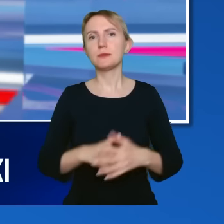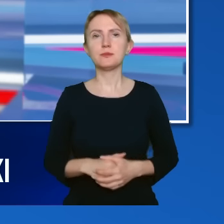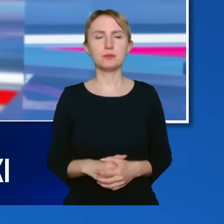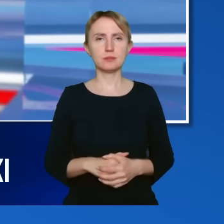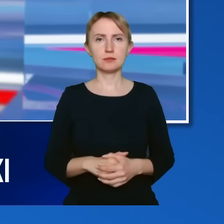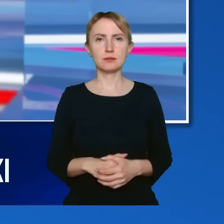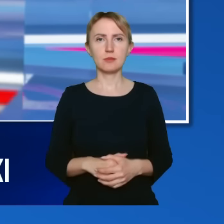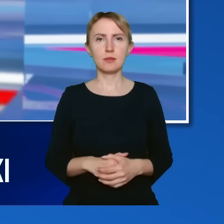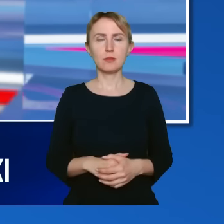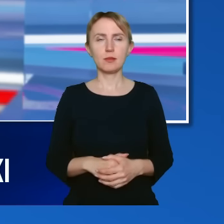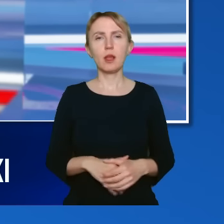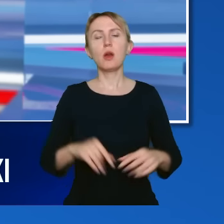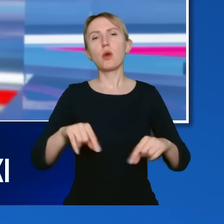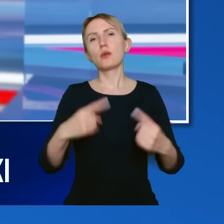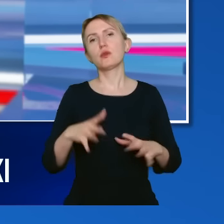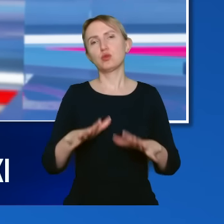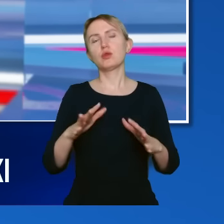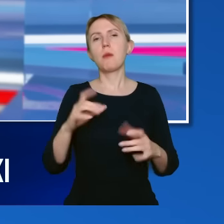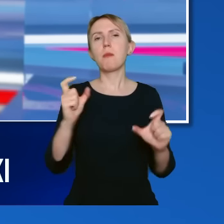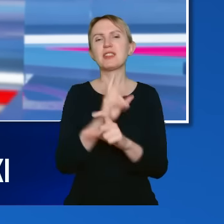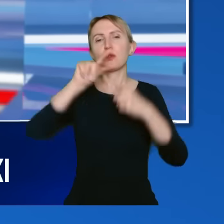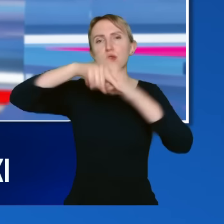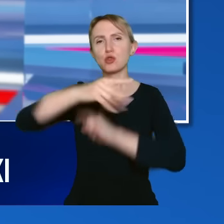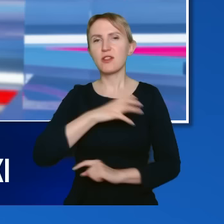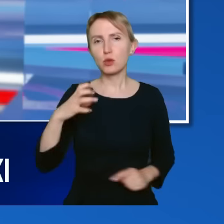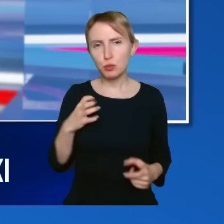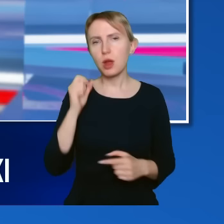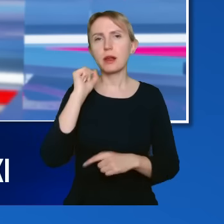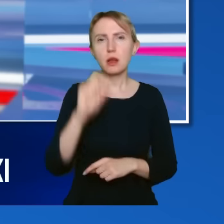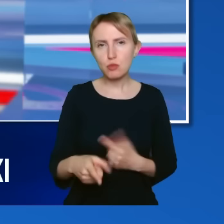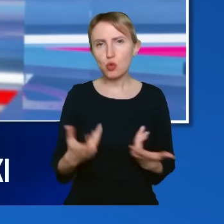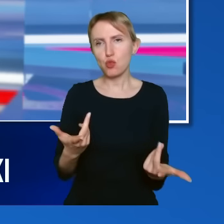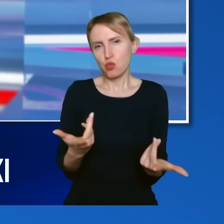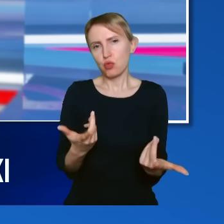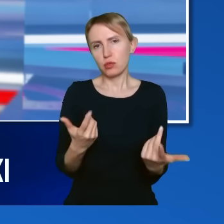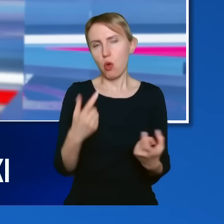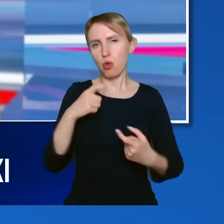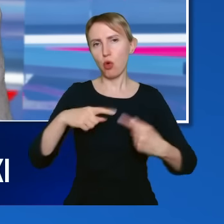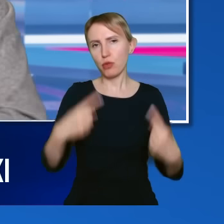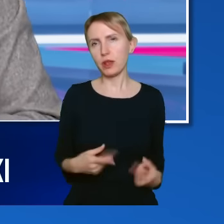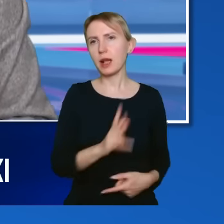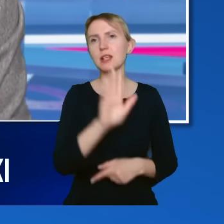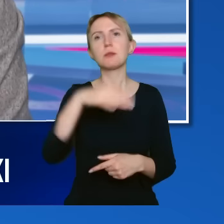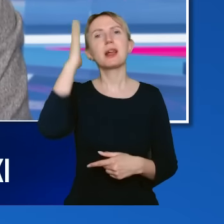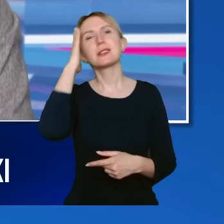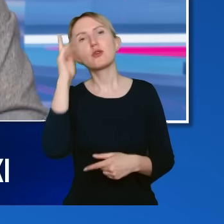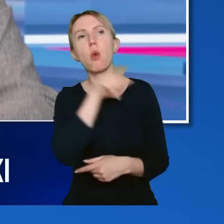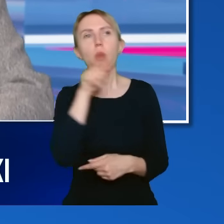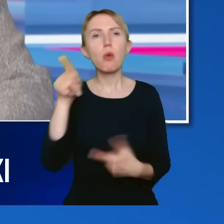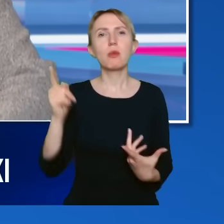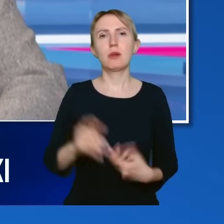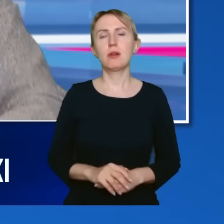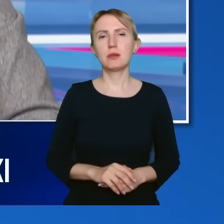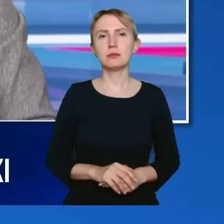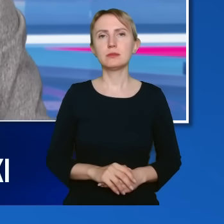takich konfliktów. Zawsze, kiedy państwo miesza się w gospodarkę, to dochodzi do tego, do rodzaju konfliktów. Tak, każdy ma jakiegoś znajomego. Za